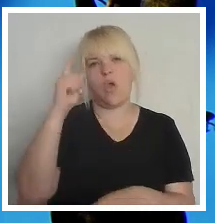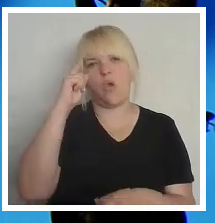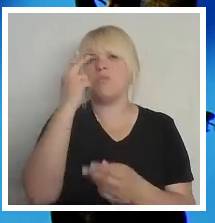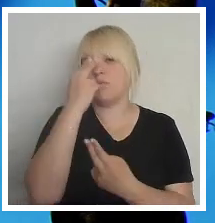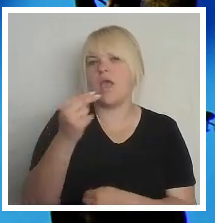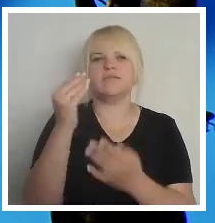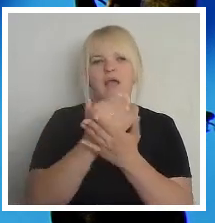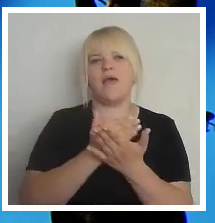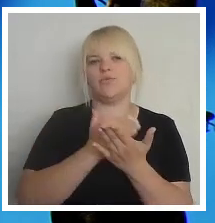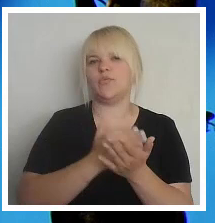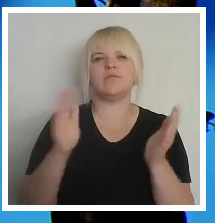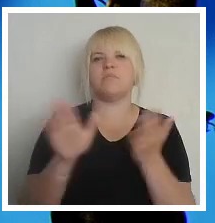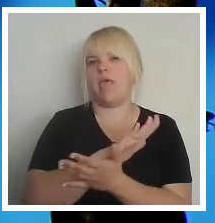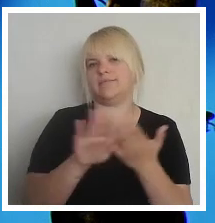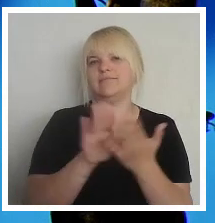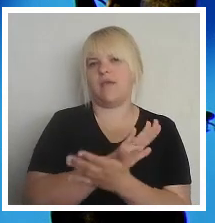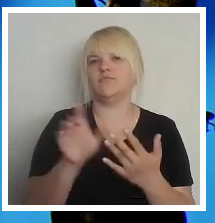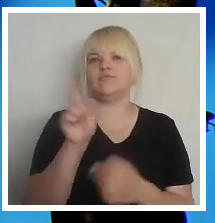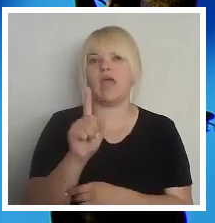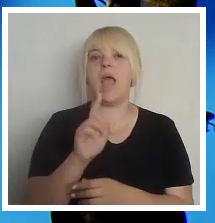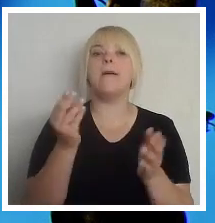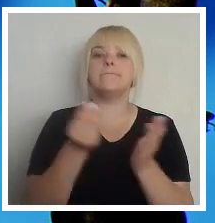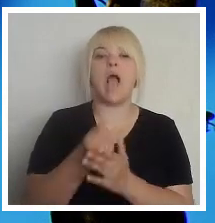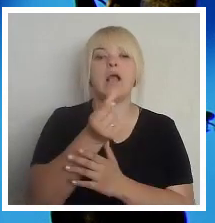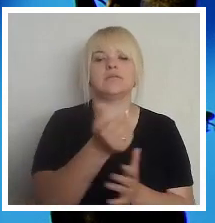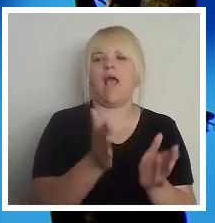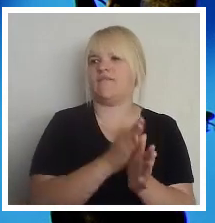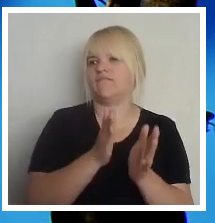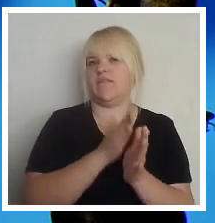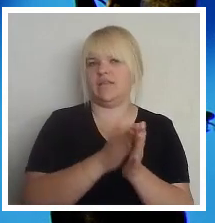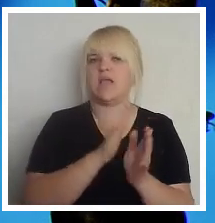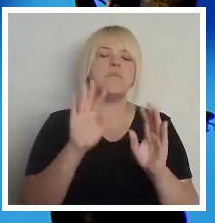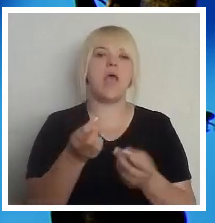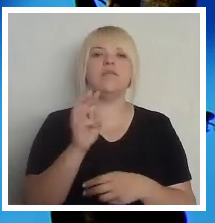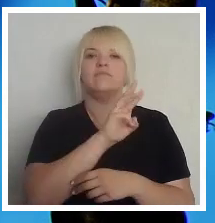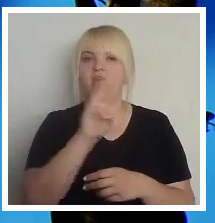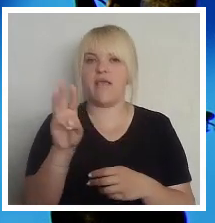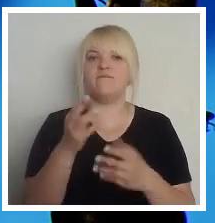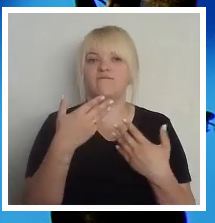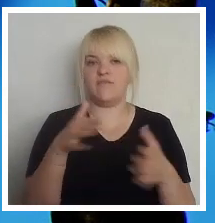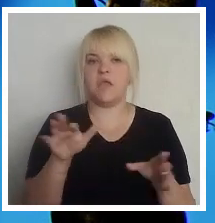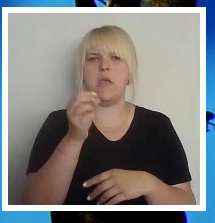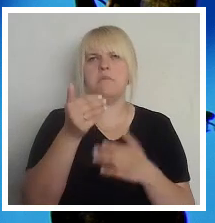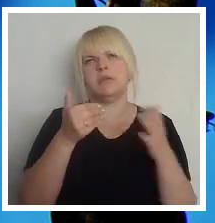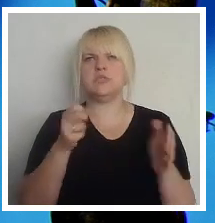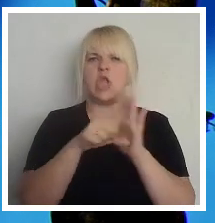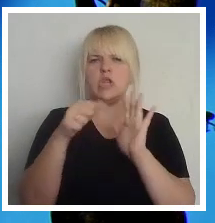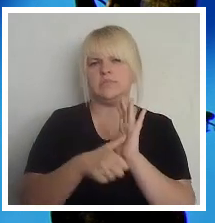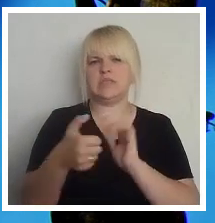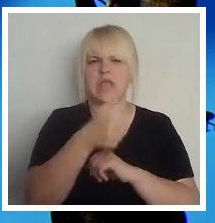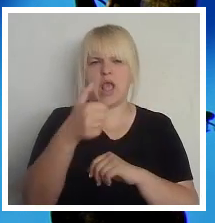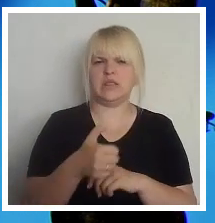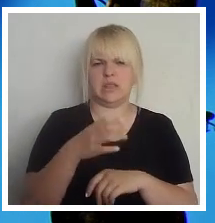maksas. Maksā avīze. Bet portālā, tad, kad mēs pirms 16 gadiem vienu no